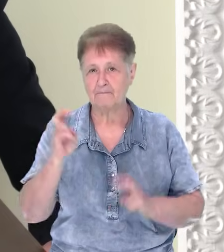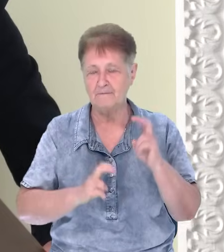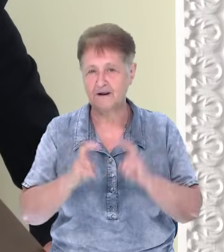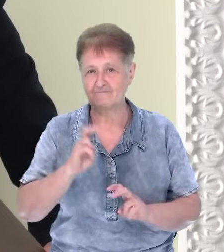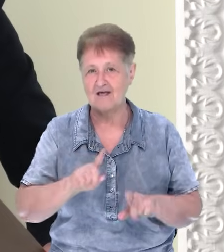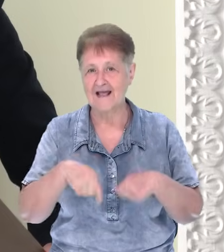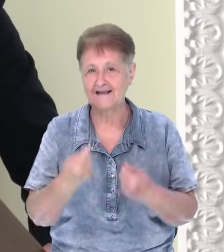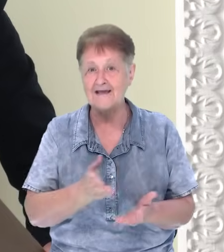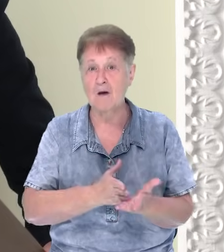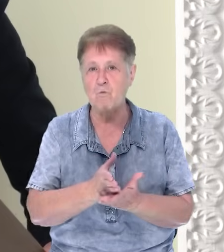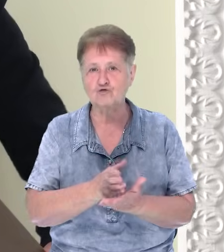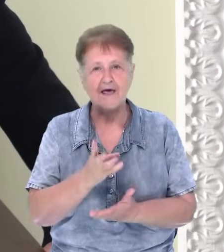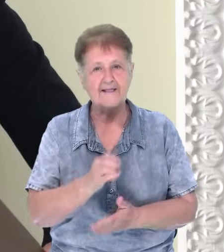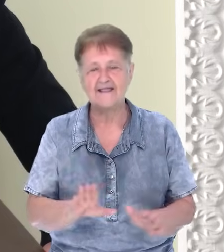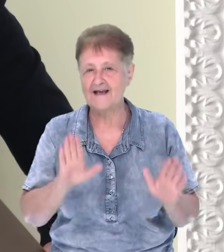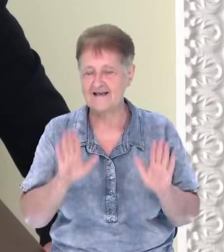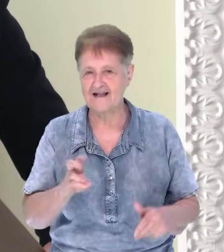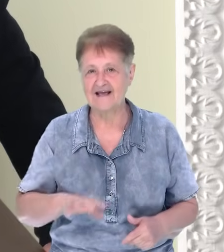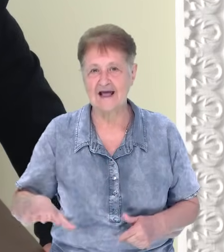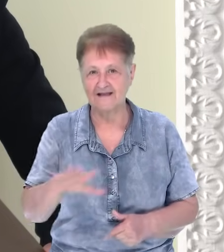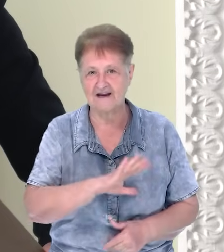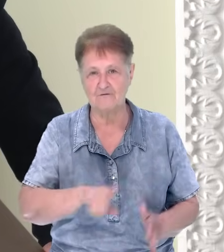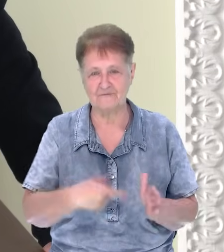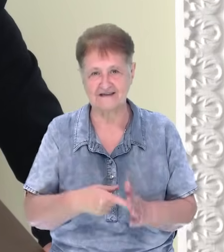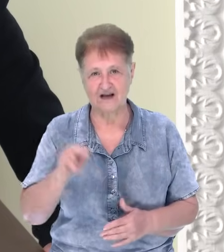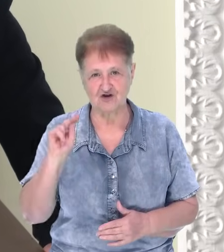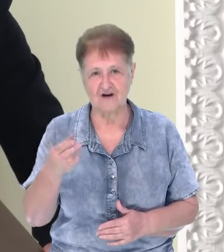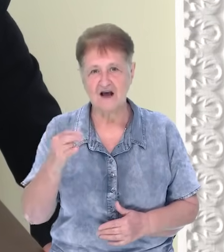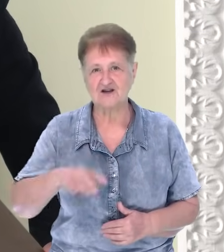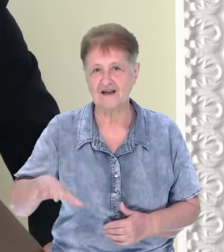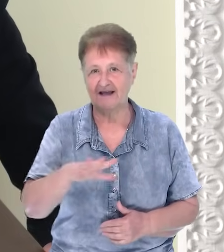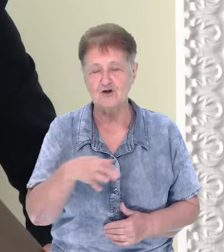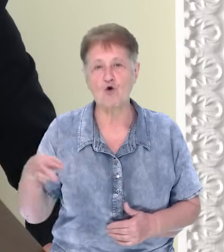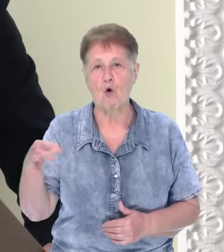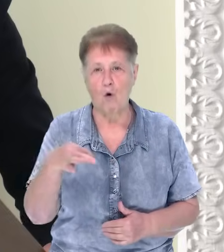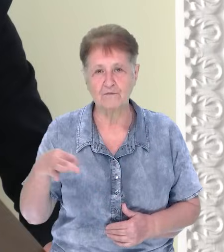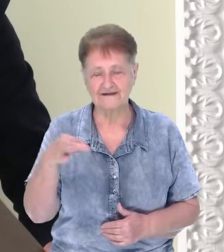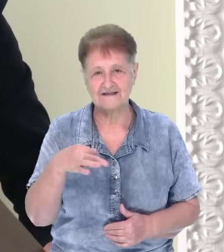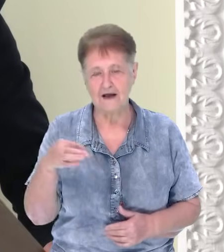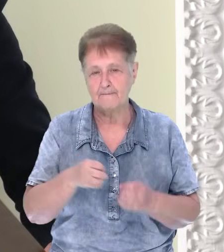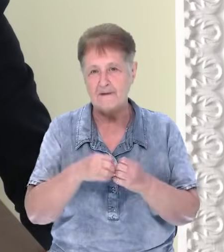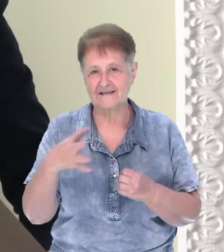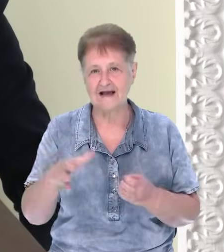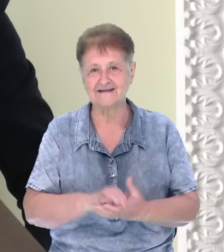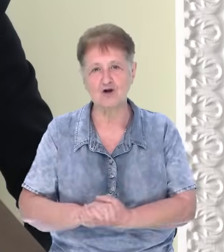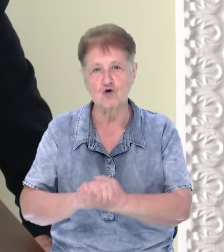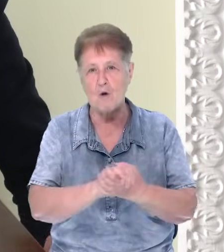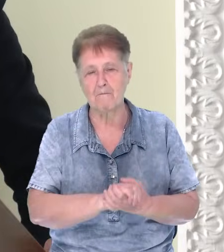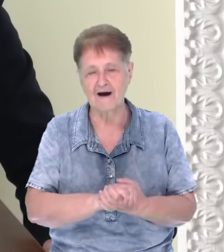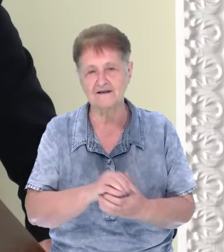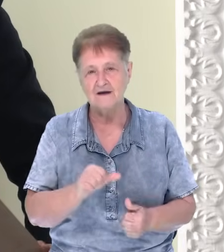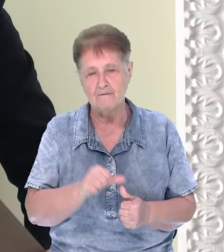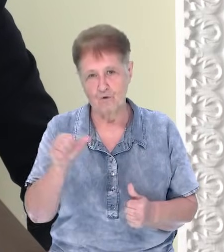підприємство надає послуги не тільки на території міста Чернігів, а ще й на території області, ще в 15 громадах